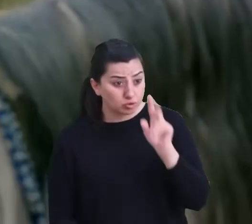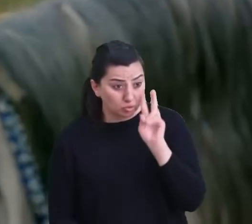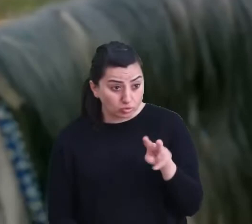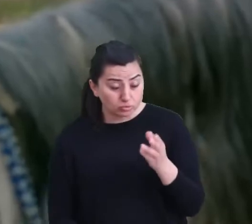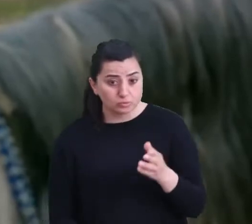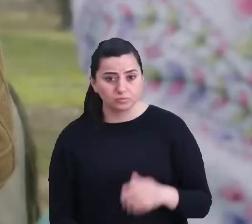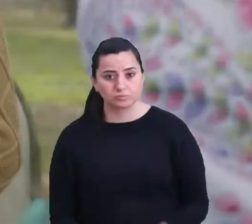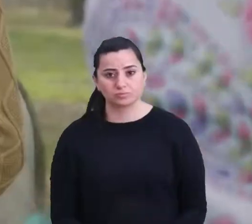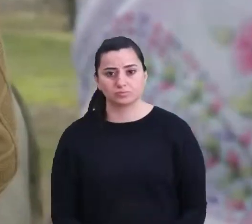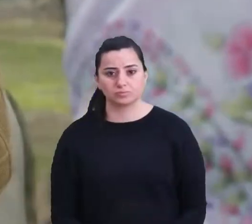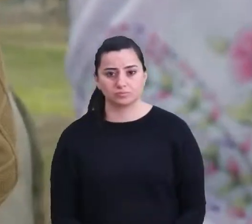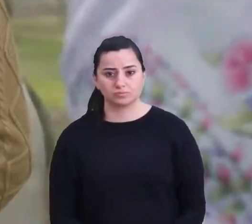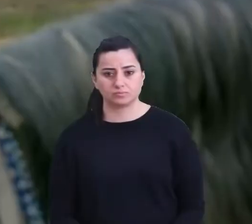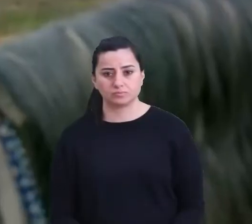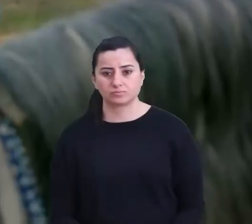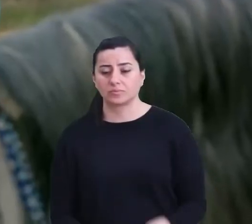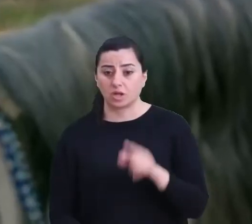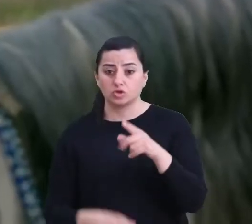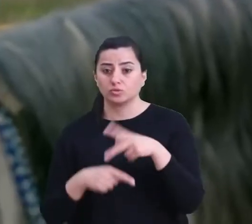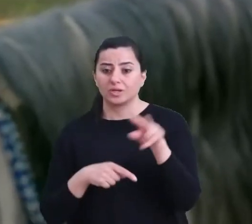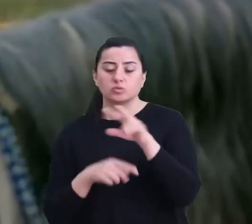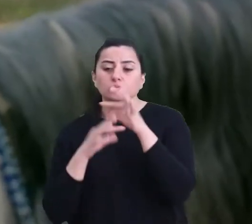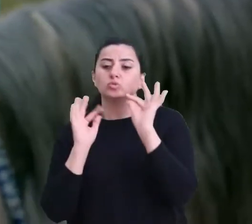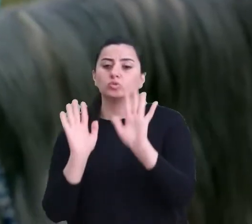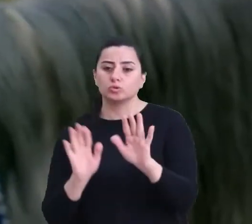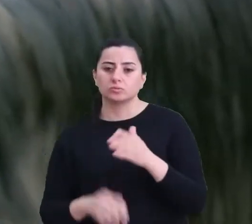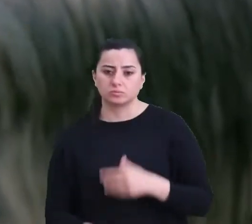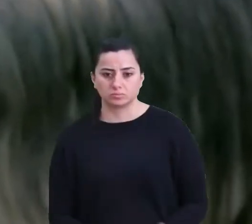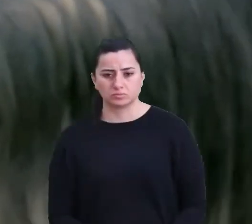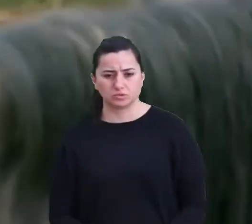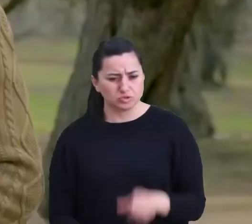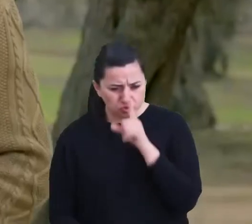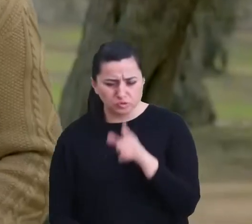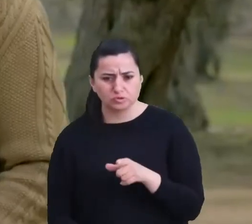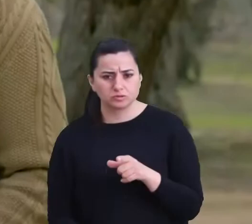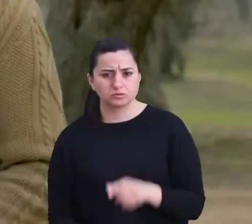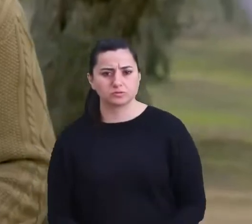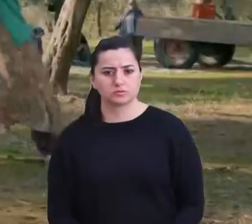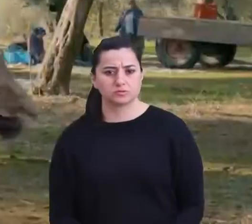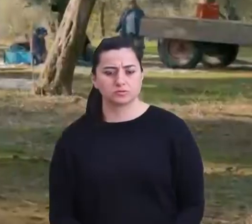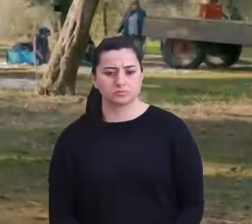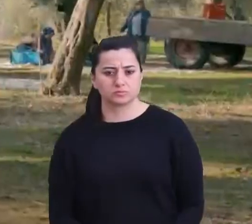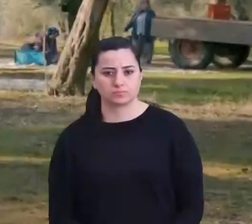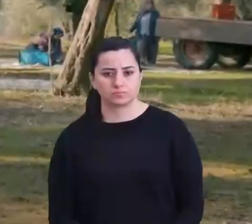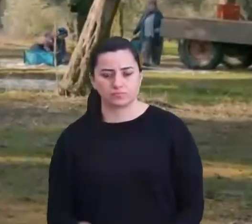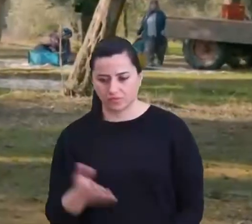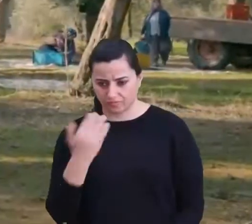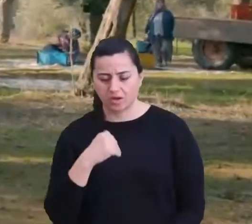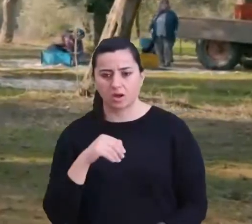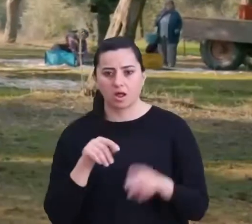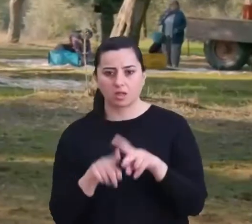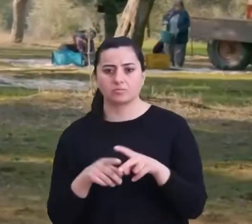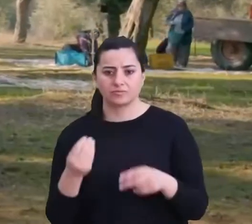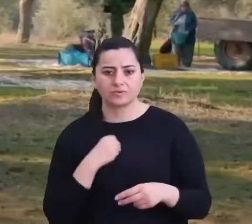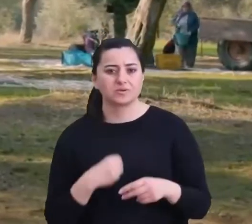mü? Evet diye gerdan kırdı. Seni Zümrüt'le mutlulukla Berta'yıma. Sus! Berta'yıma.